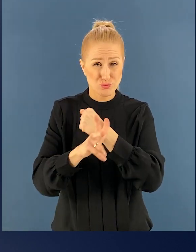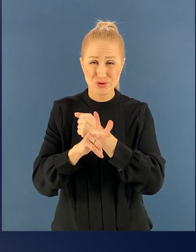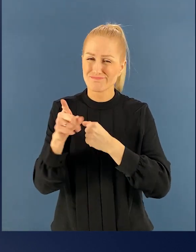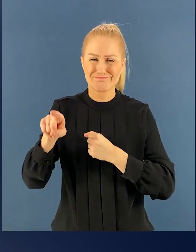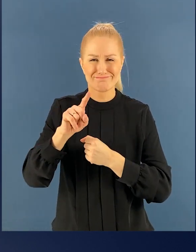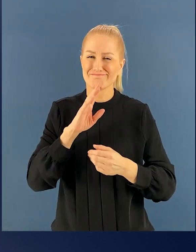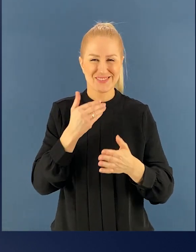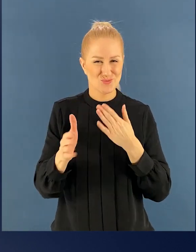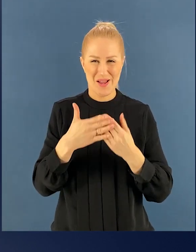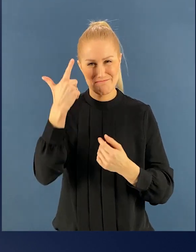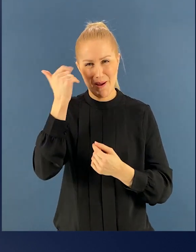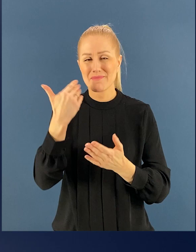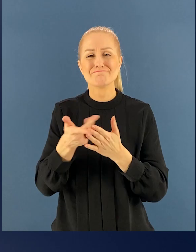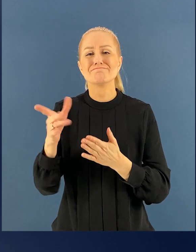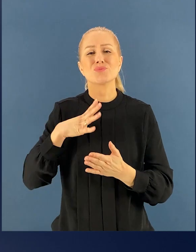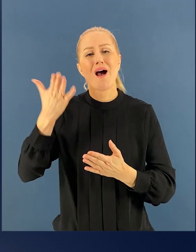dziećmi.